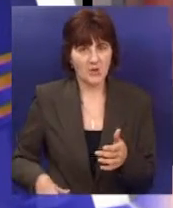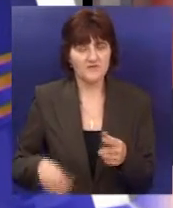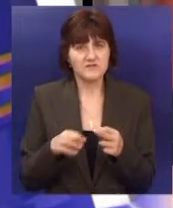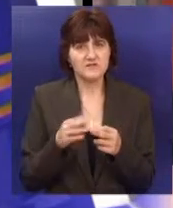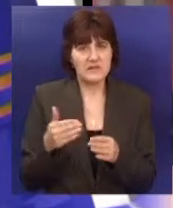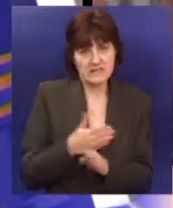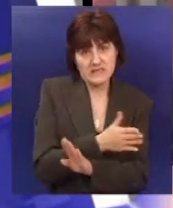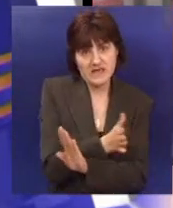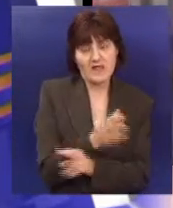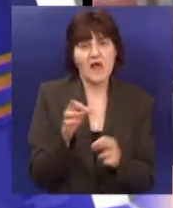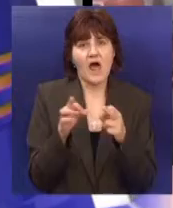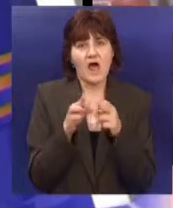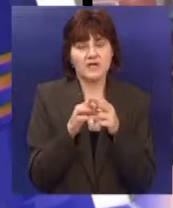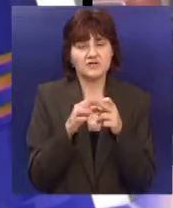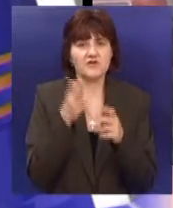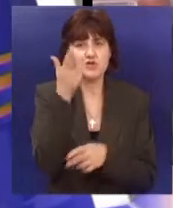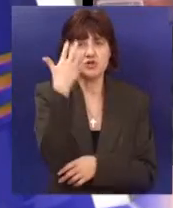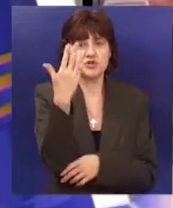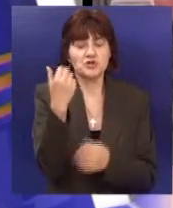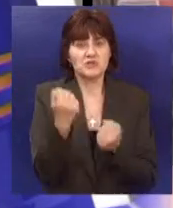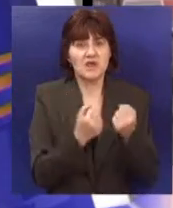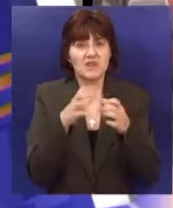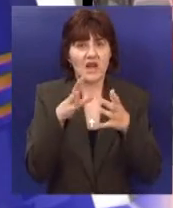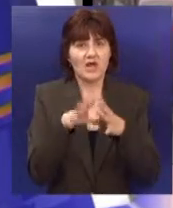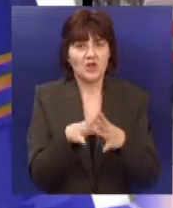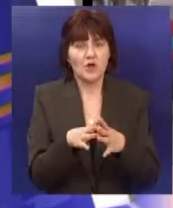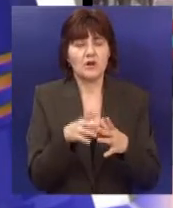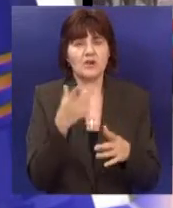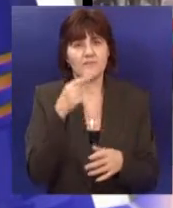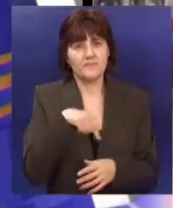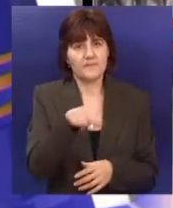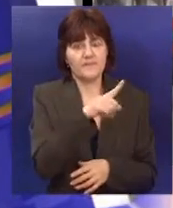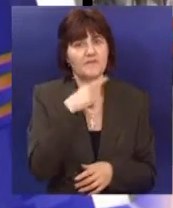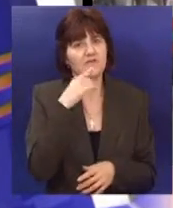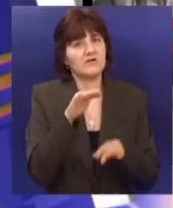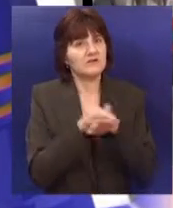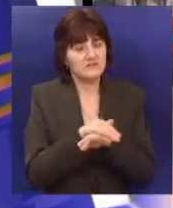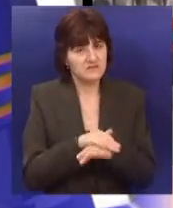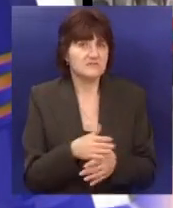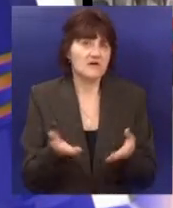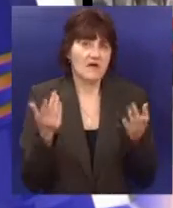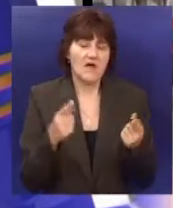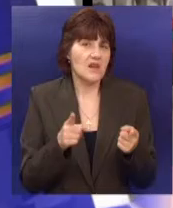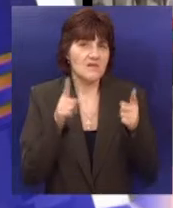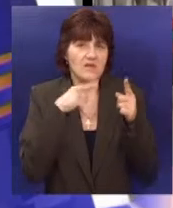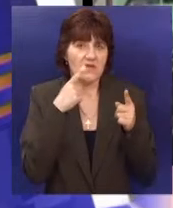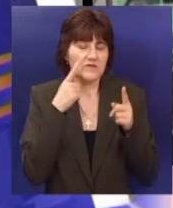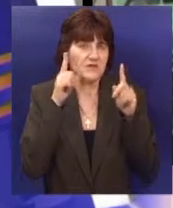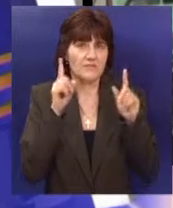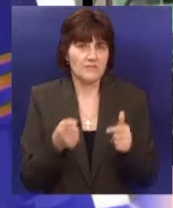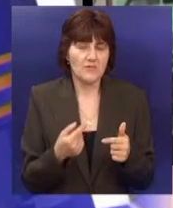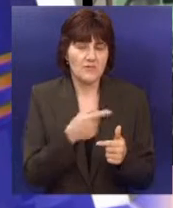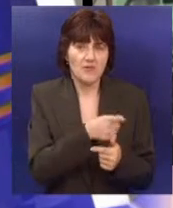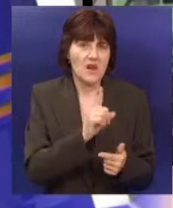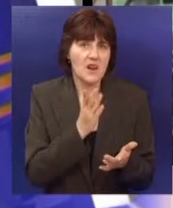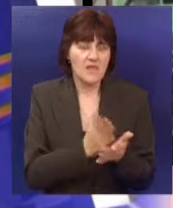kod skretanja za Aranđelovac sa oko 40 traktora. Ivković se izvinio svim građanima zbog novonastale situacije i